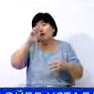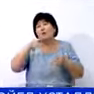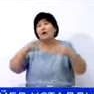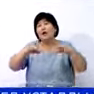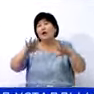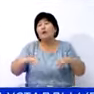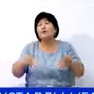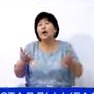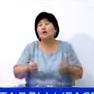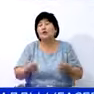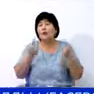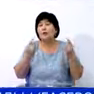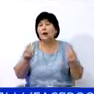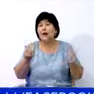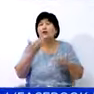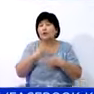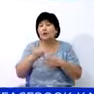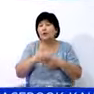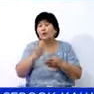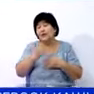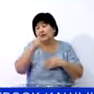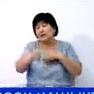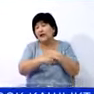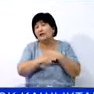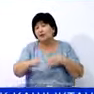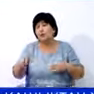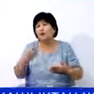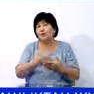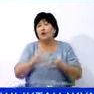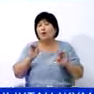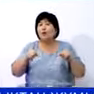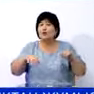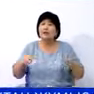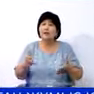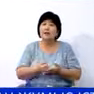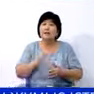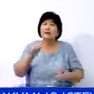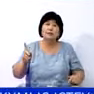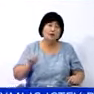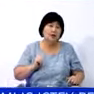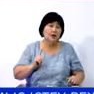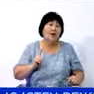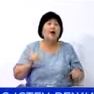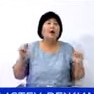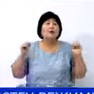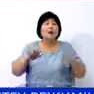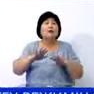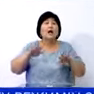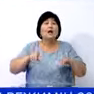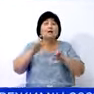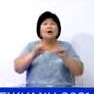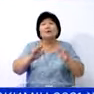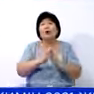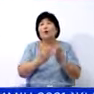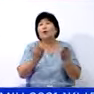алу үшін қомақты қаржы бөлініп отыр. Жыл аяғына дейін бұл мәселе оң шешімін табады деп күтілуде. Басқосуда аймақ мектептерінің